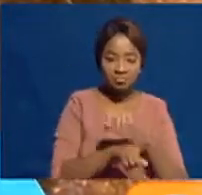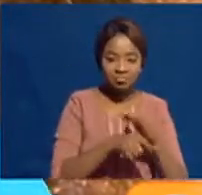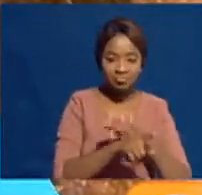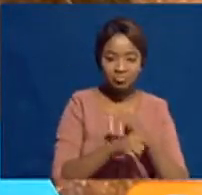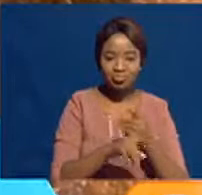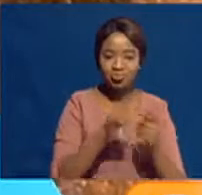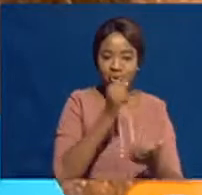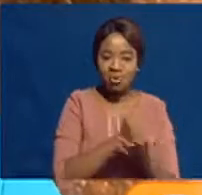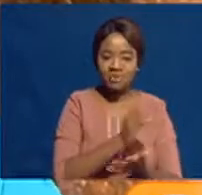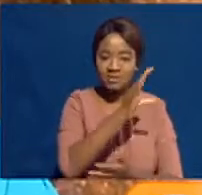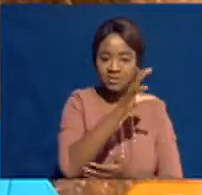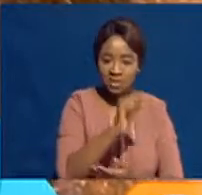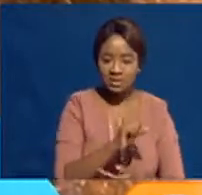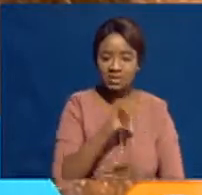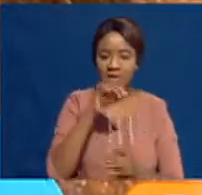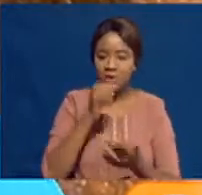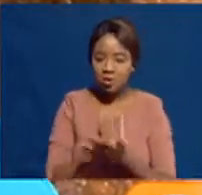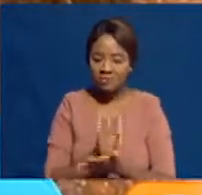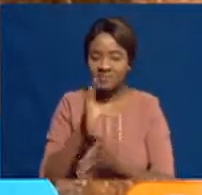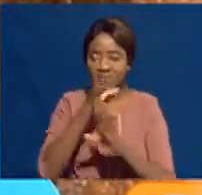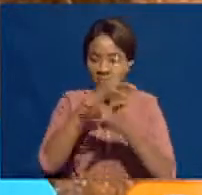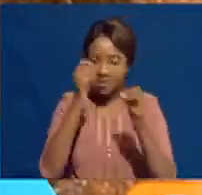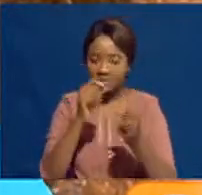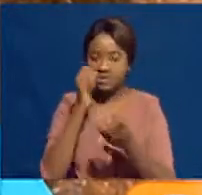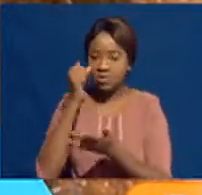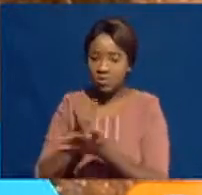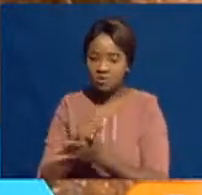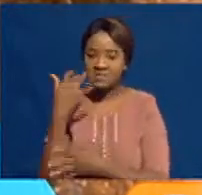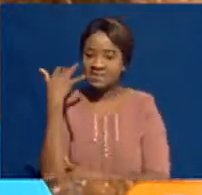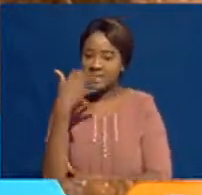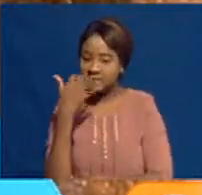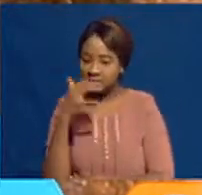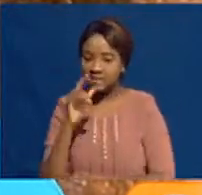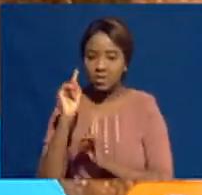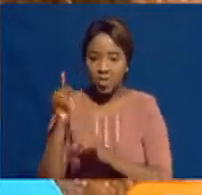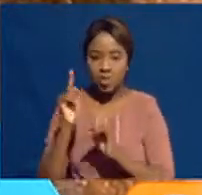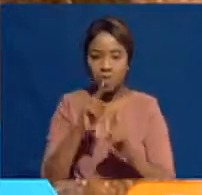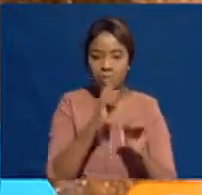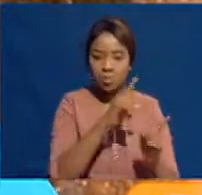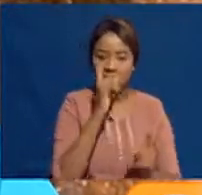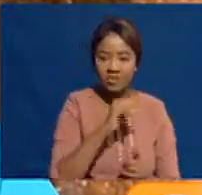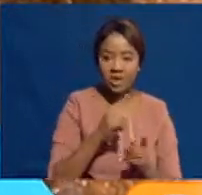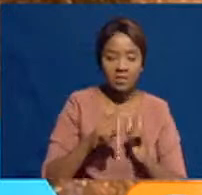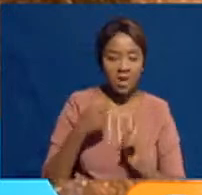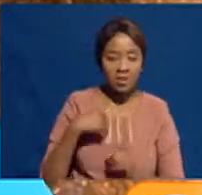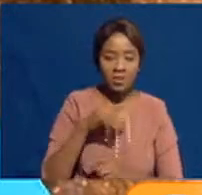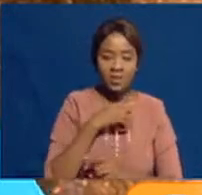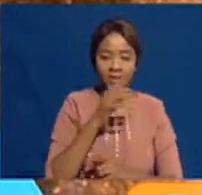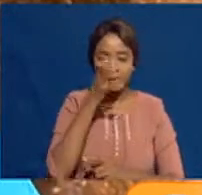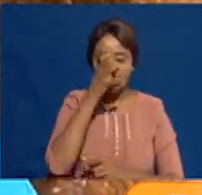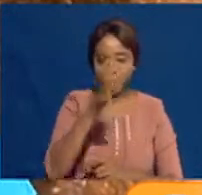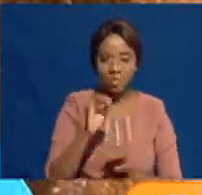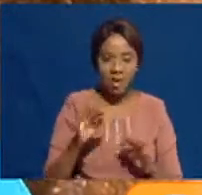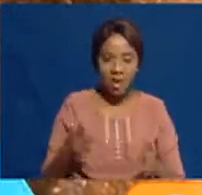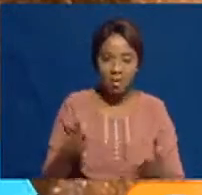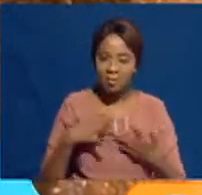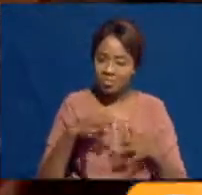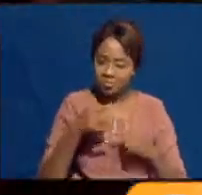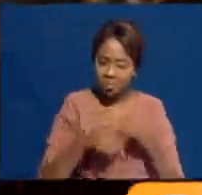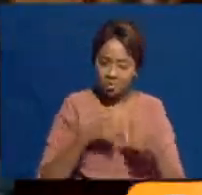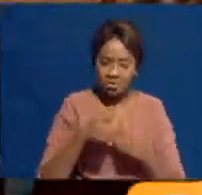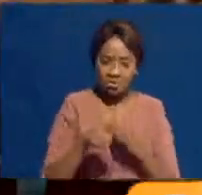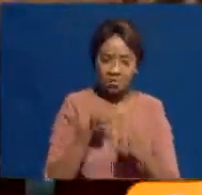mingi. Kwa president tumekuwa. Kwa ofisi ya IG tumekuwa. Lakini hatuwezi kuendelea kufunga macho na watu wanaendelea kufa kila